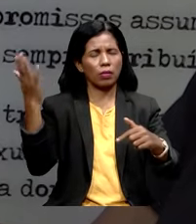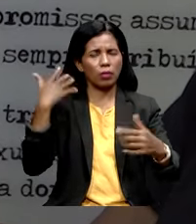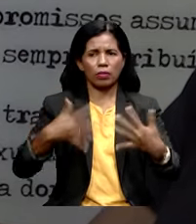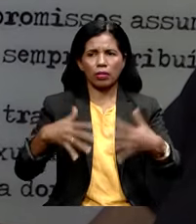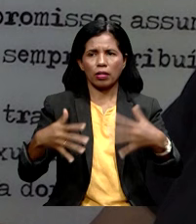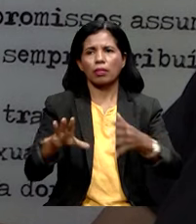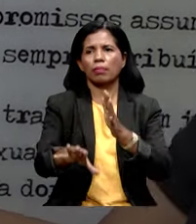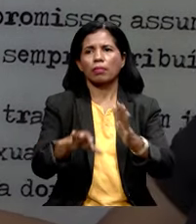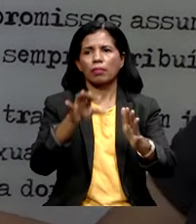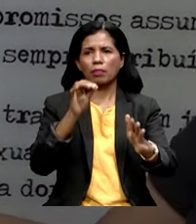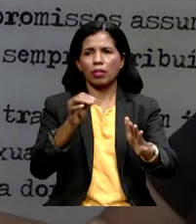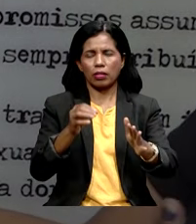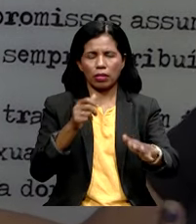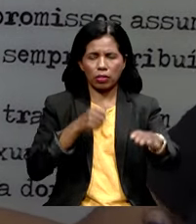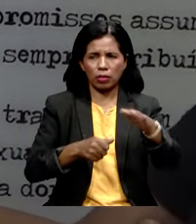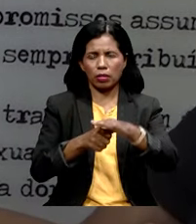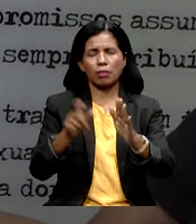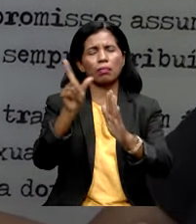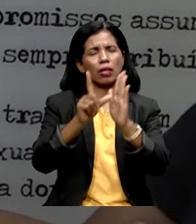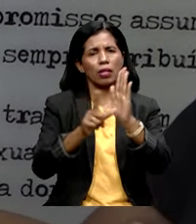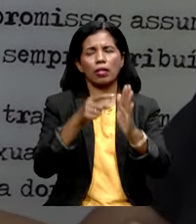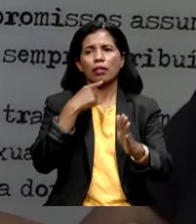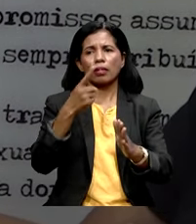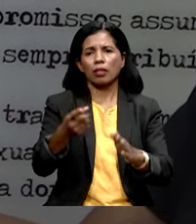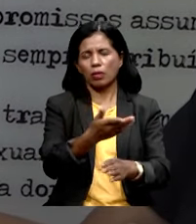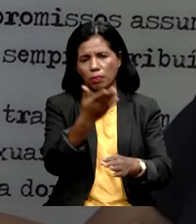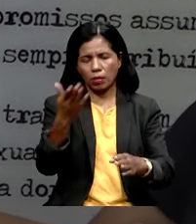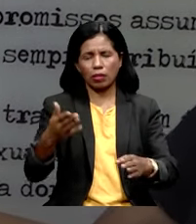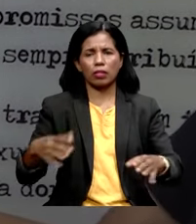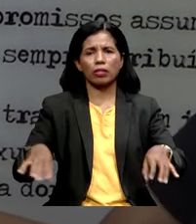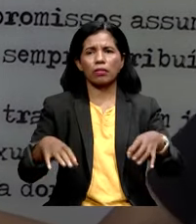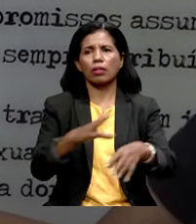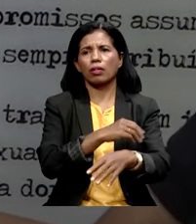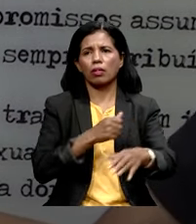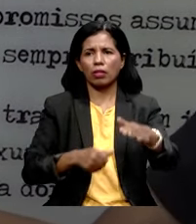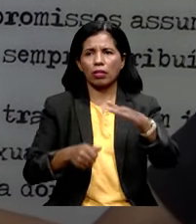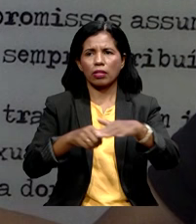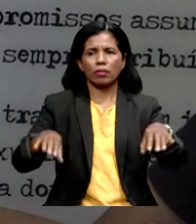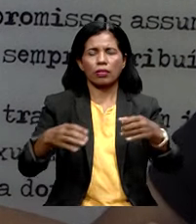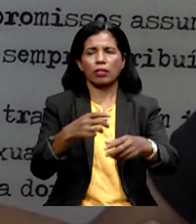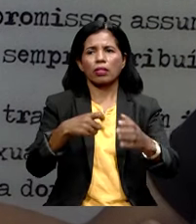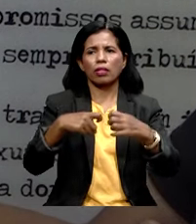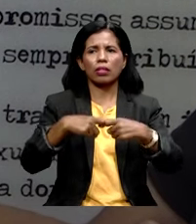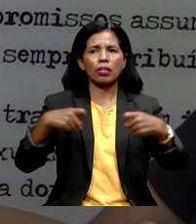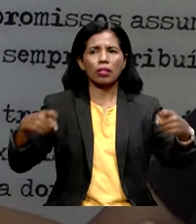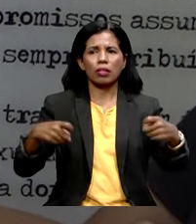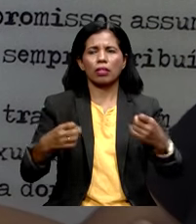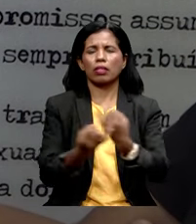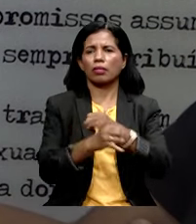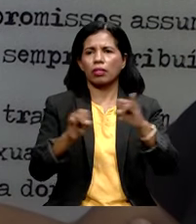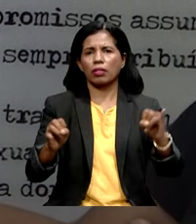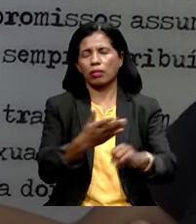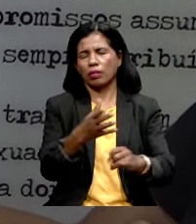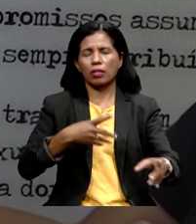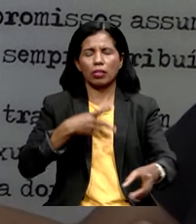ikus mai bele saite mau hu. Tambah lei klaru. O bele uluk makasi hoin sama si ikus mai o kondo kopera ho inimigo ho di kontra interese ukunan o ne direitu lakon